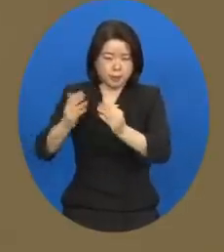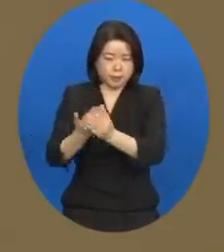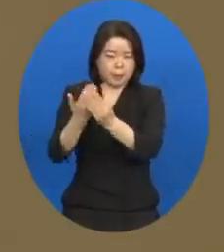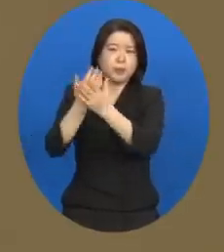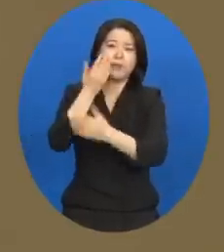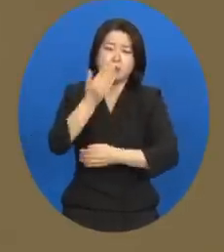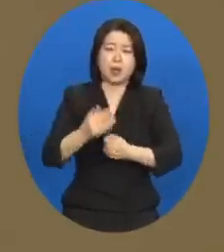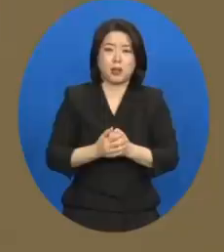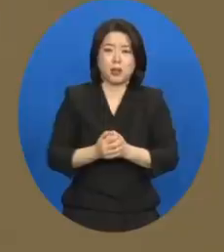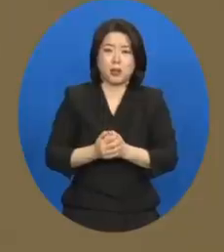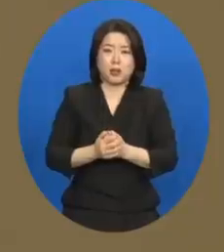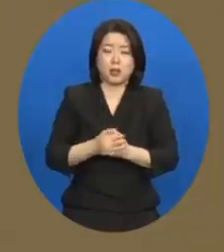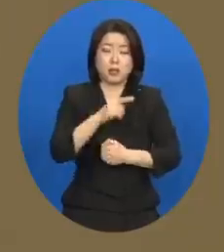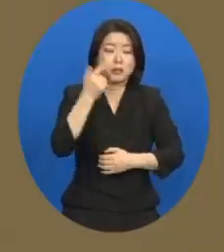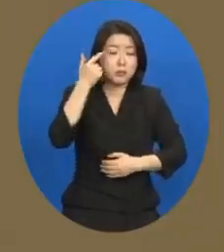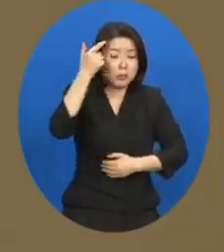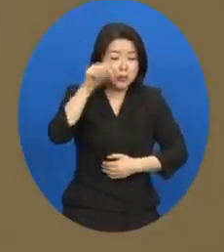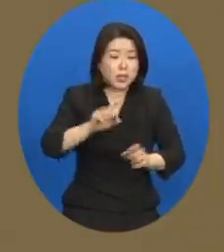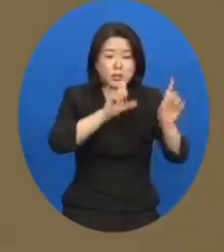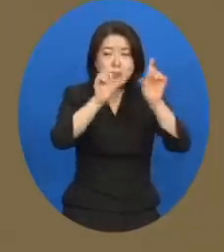그분들의 삶은 어떨까요?